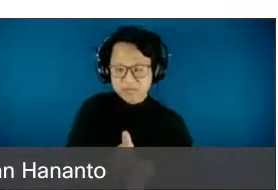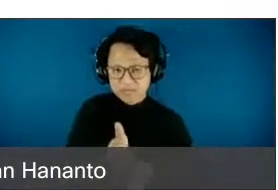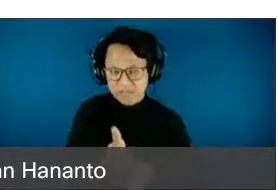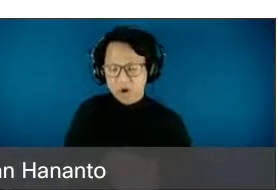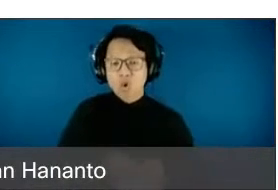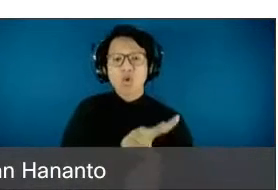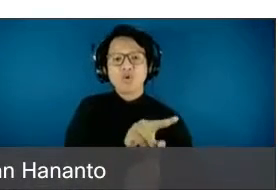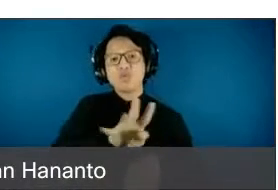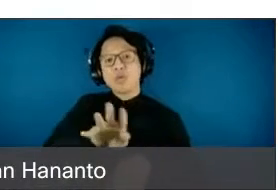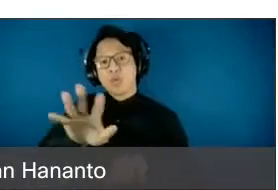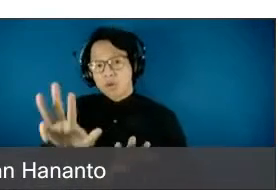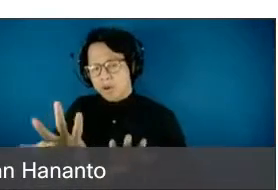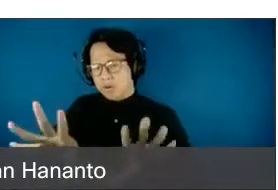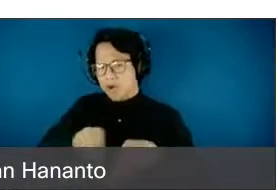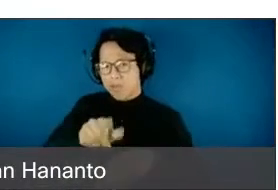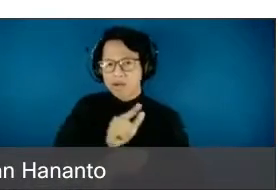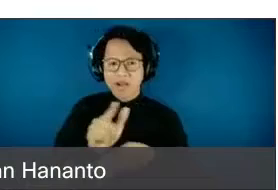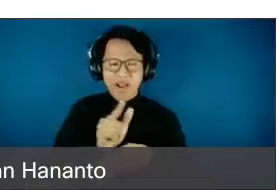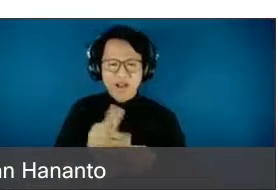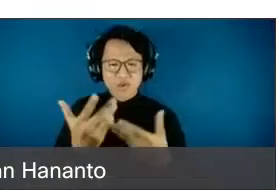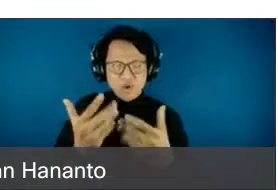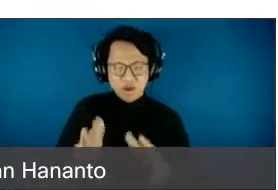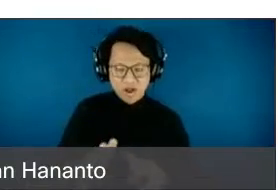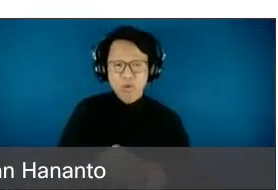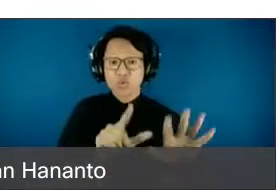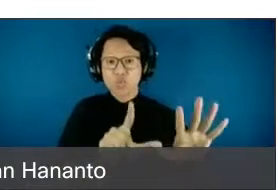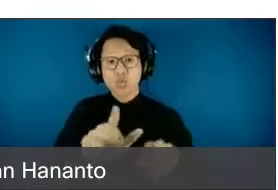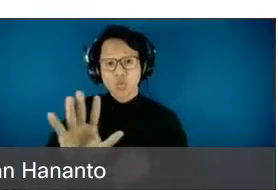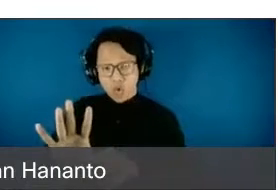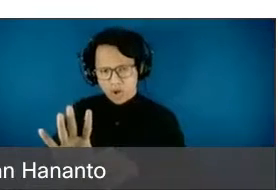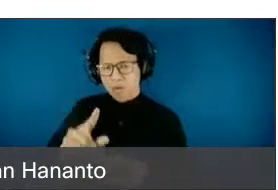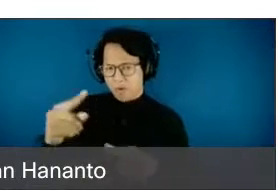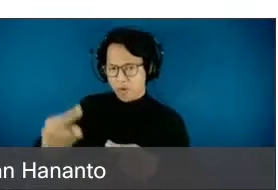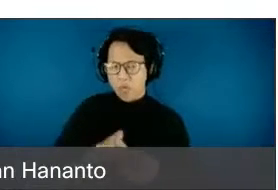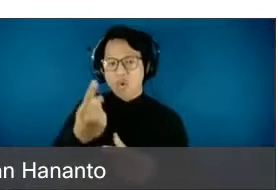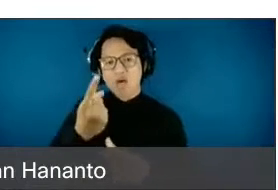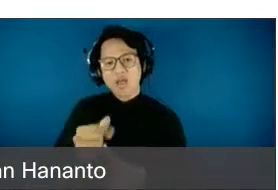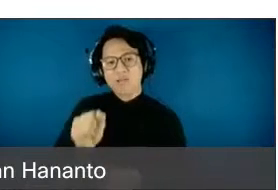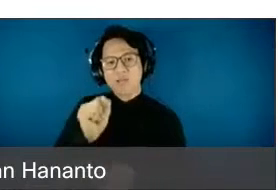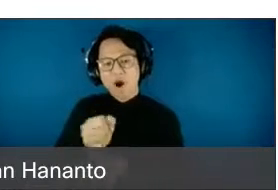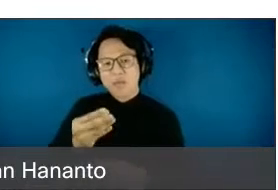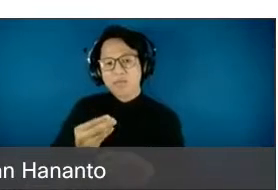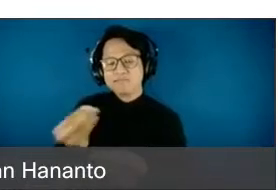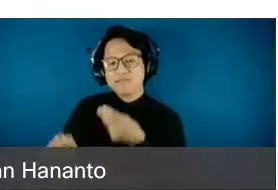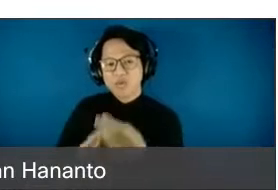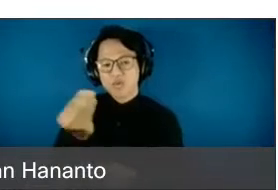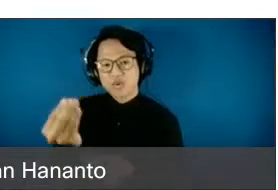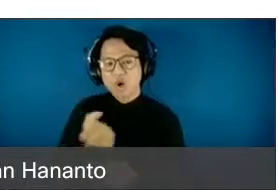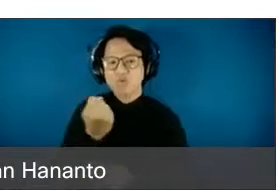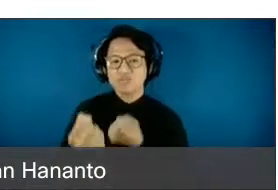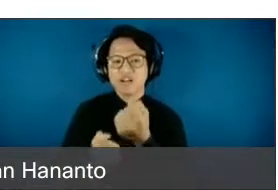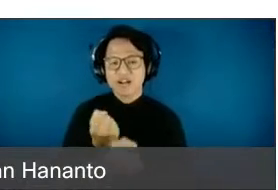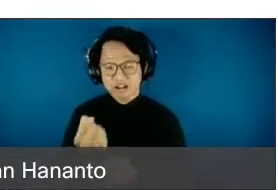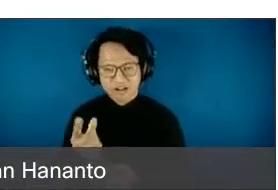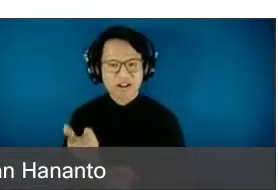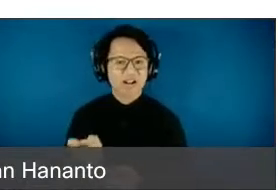mendapatkan berbagai training, kemudian 75 sudah memulai memulai bisnis usaha mereka. Ini